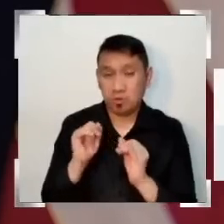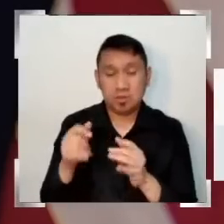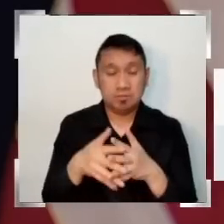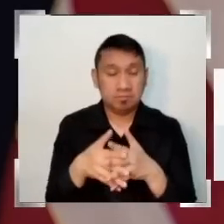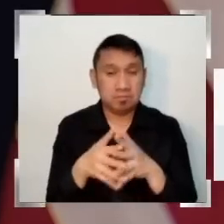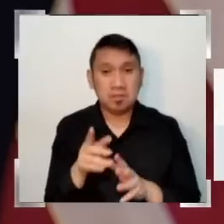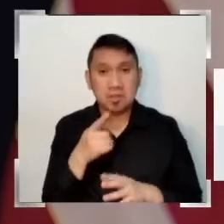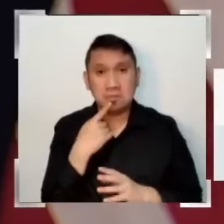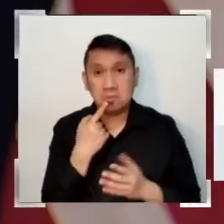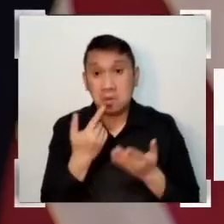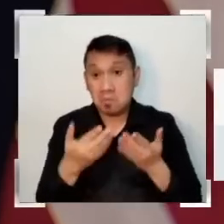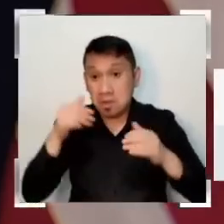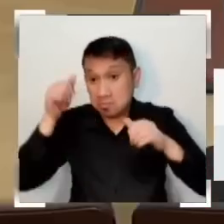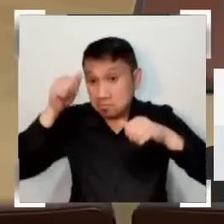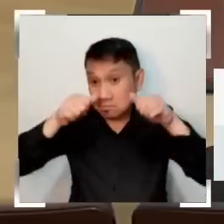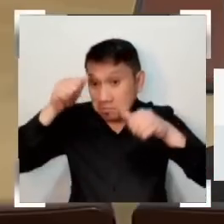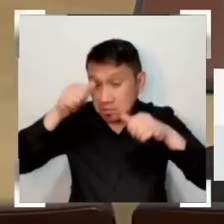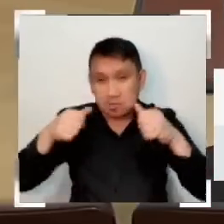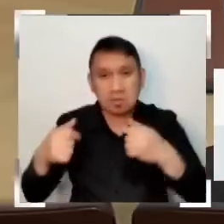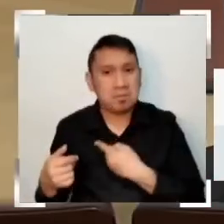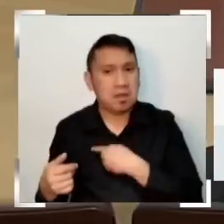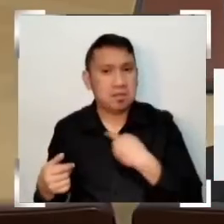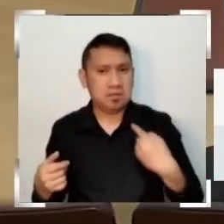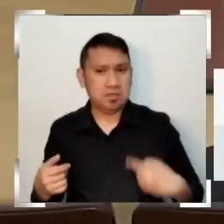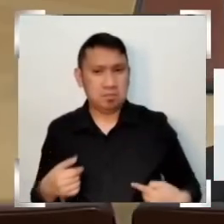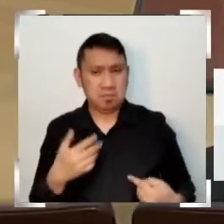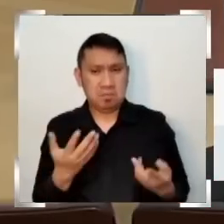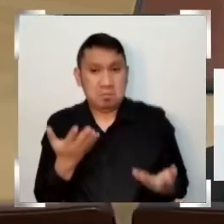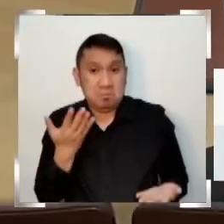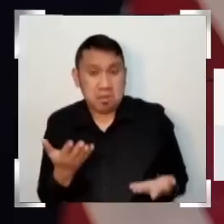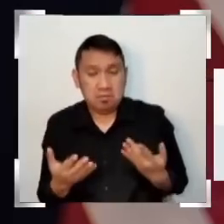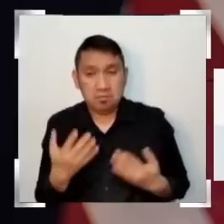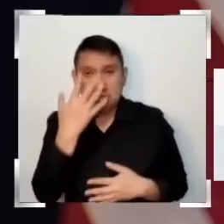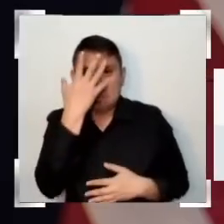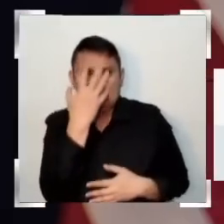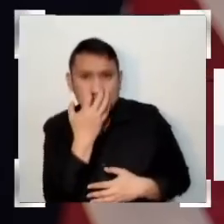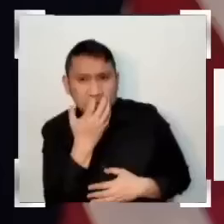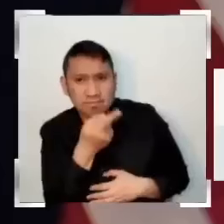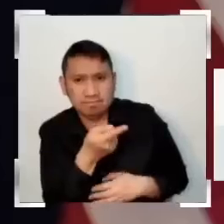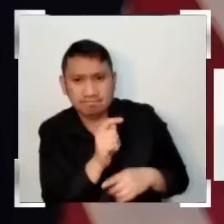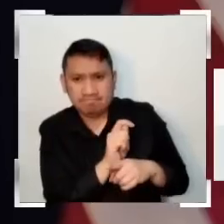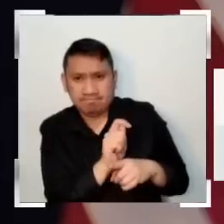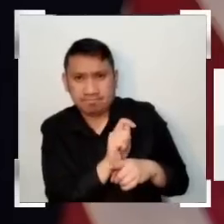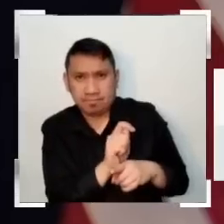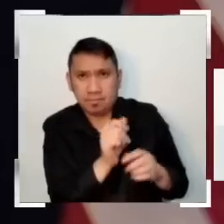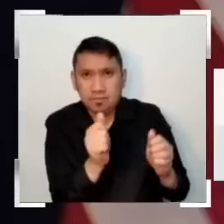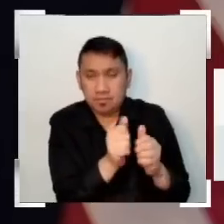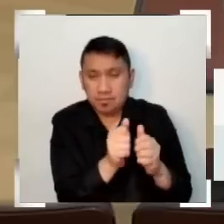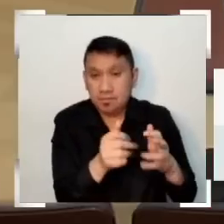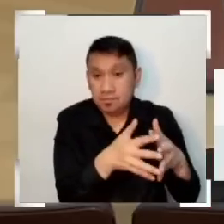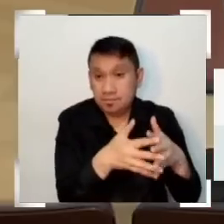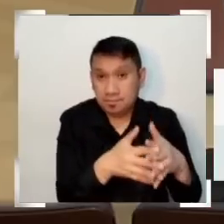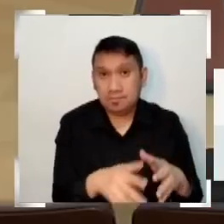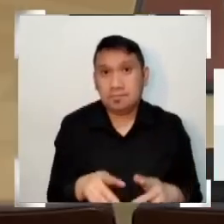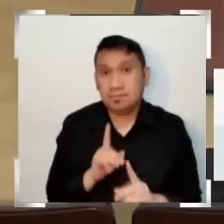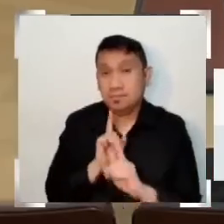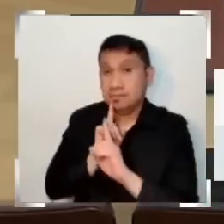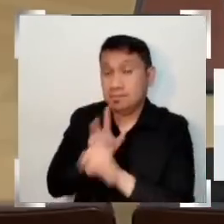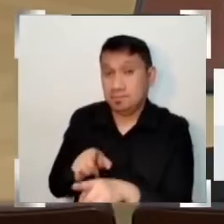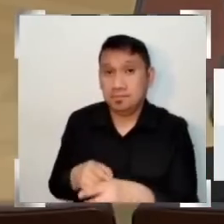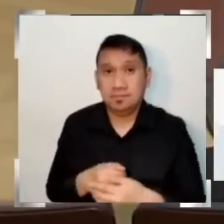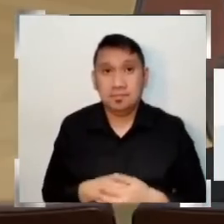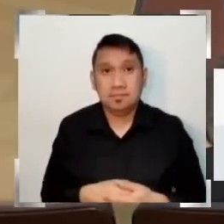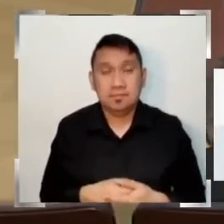baka ikagalit ng China ang mga ganitong pagsasanay kasama ang Amerika? Sagot ni Galvez. We are doing the